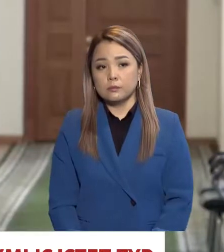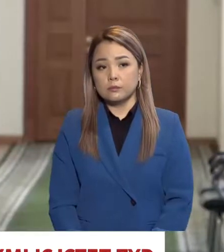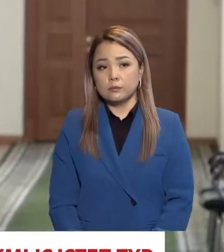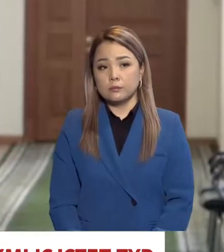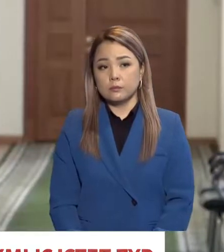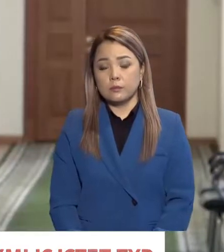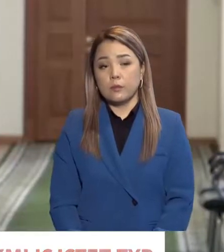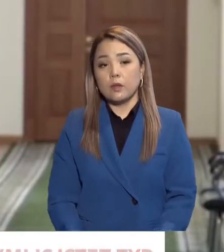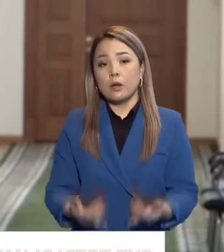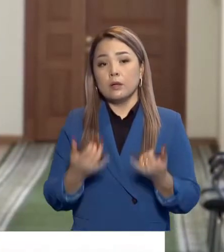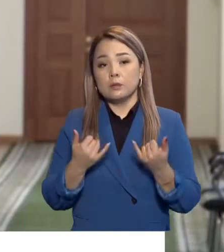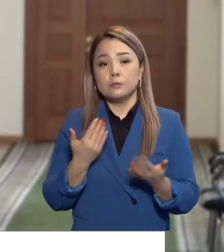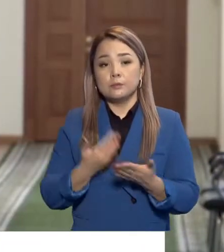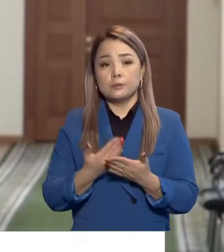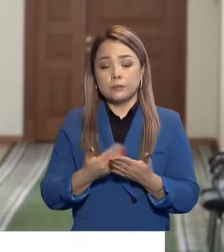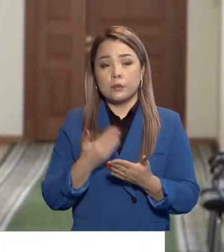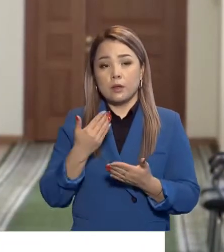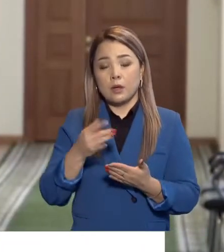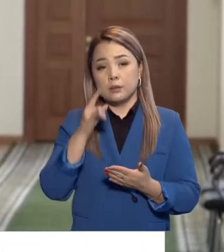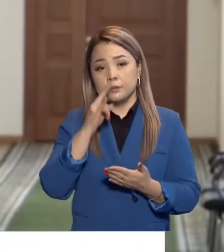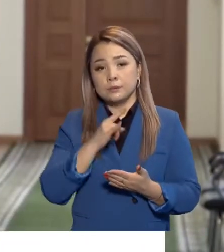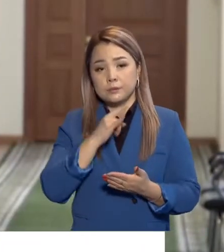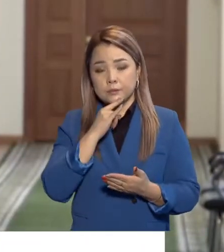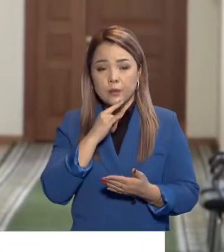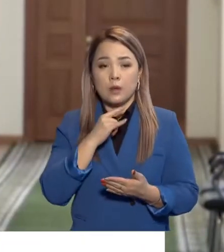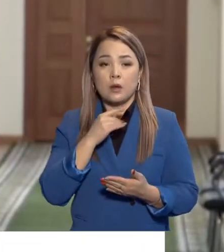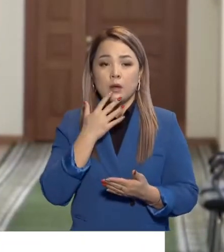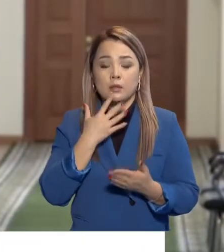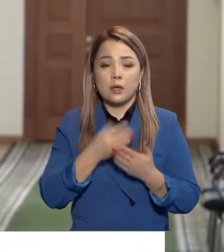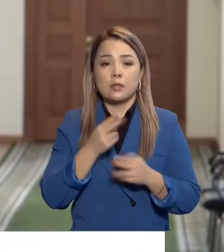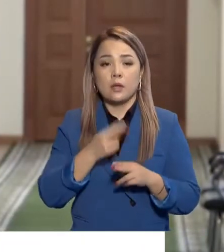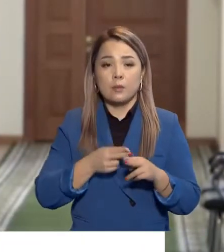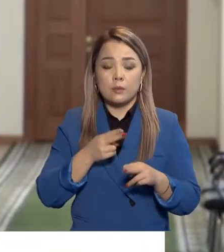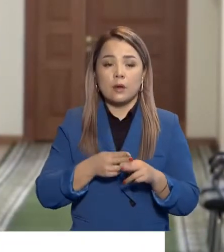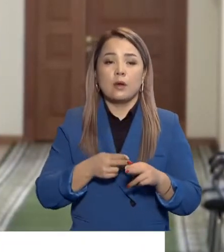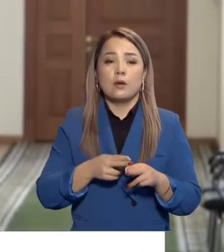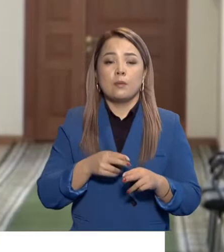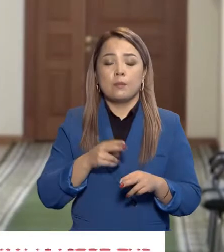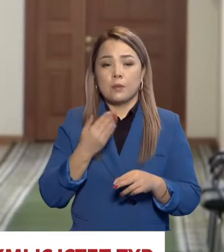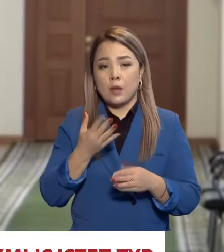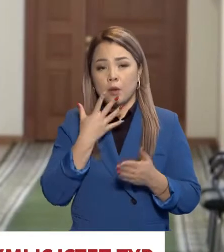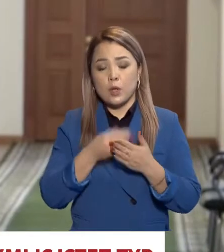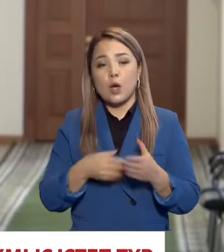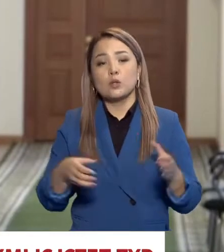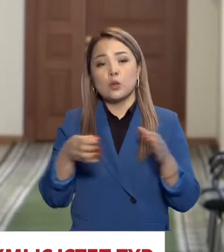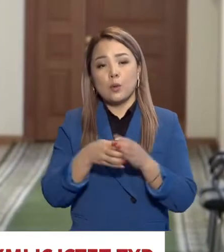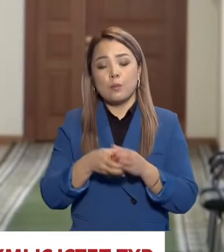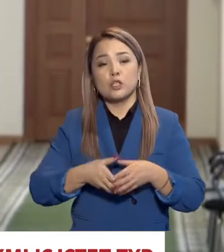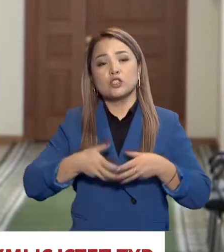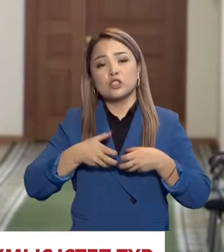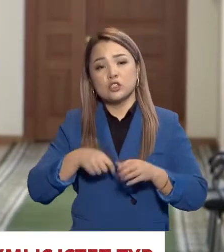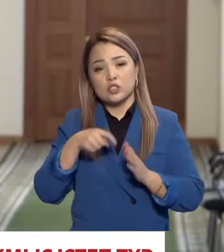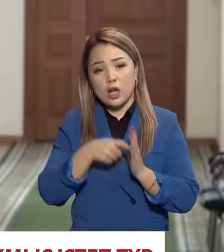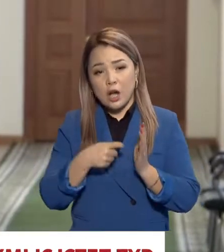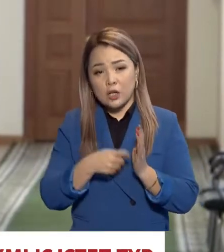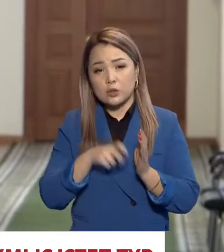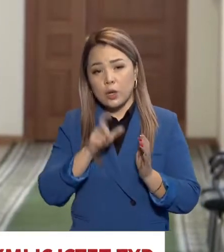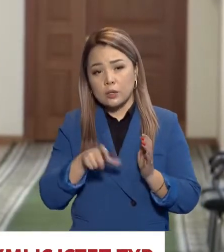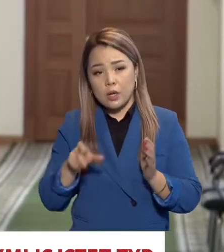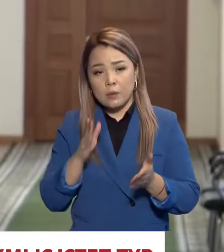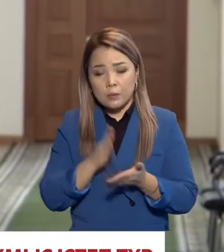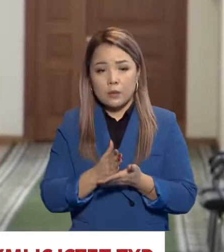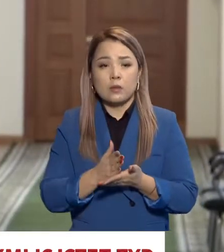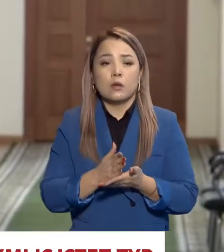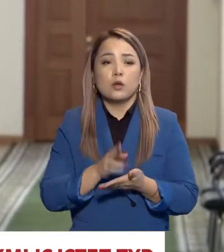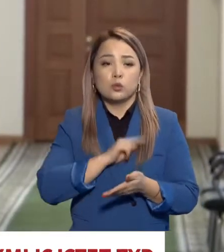Кәсіпорындарда, мысалы Қазақмыс, ArcelorMittal, Теміртау дейміз, қазіргі күні бәрі жұмыста, жұмысшылар, шахтерлар да, металлургтар да,